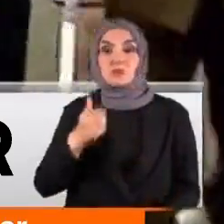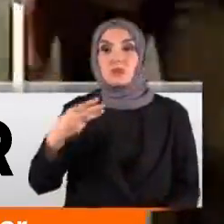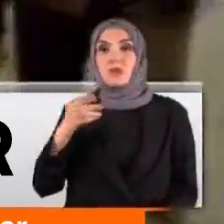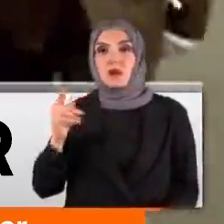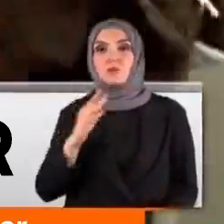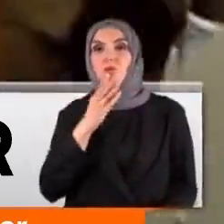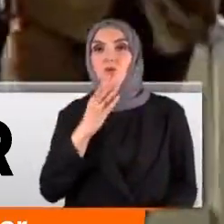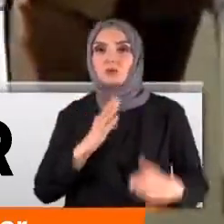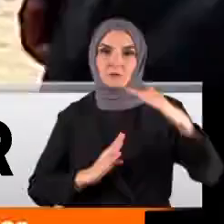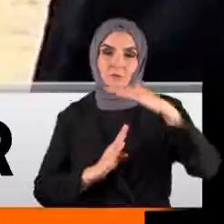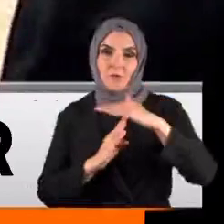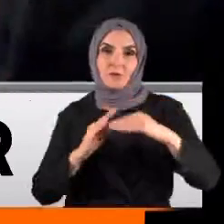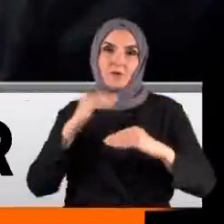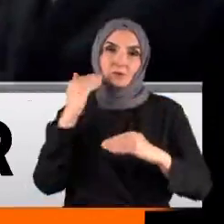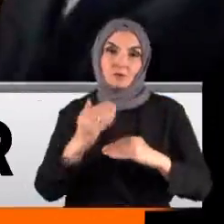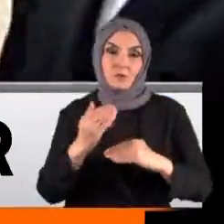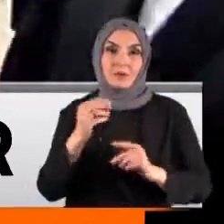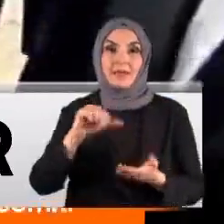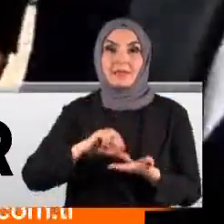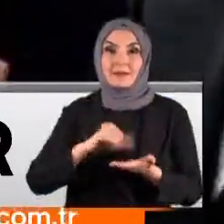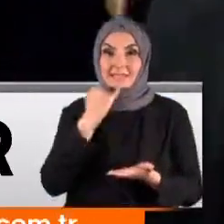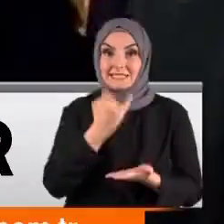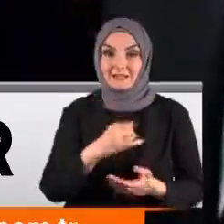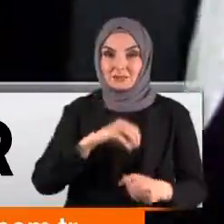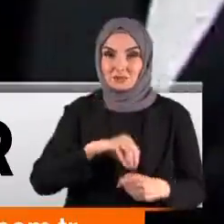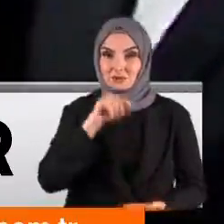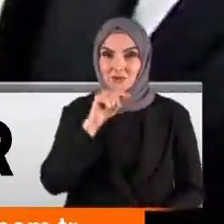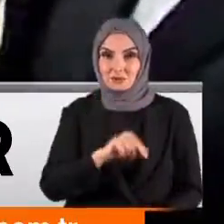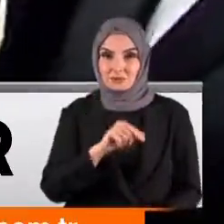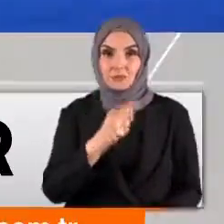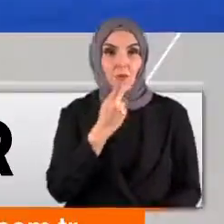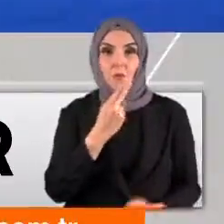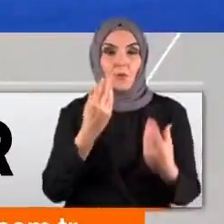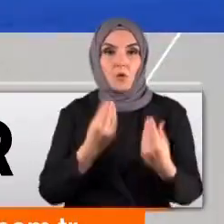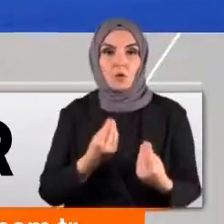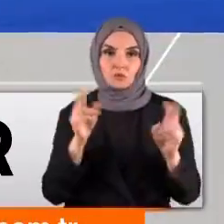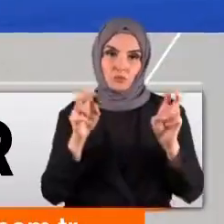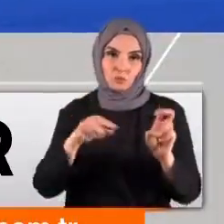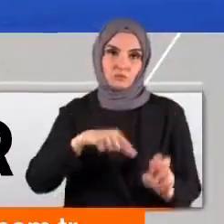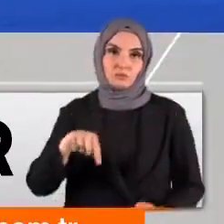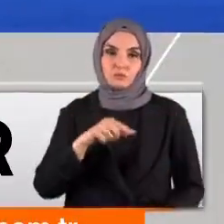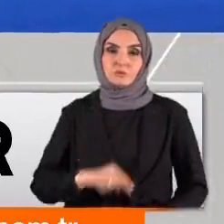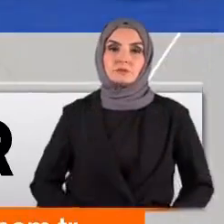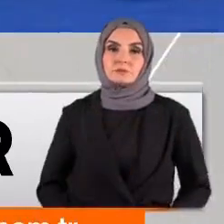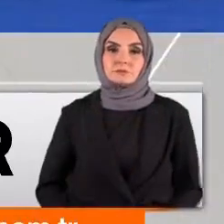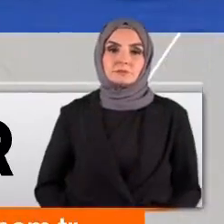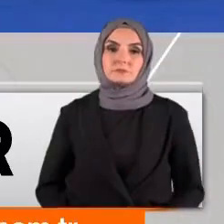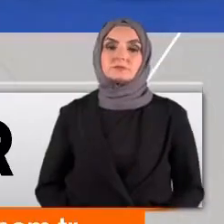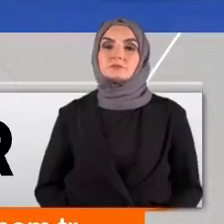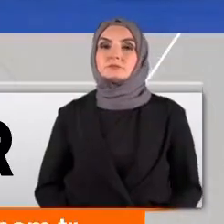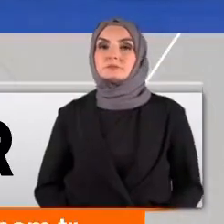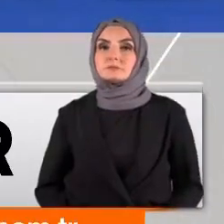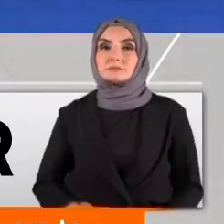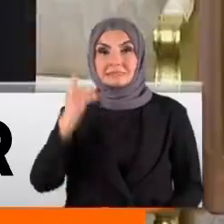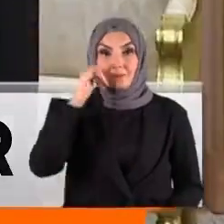ardından gerçekleştireceği İran ziyaretinde gündeme getireceği başlıklardan bazıları. Madrid zirvesinden sonra Tahran zirvesi